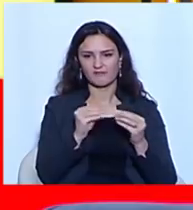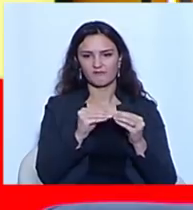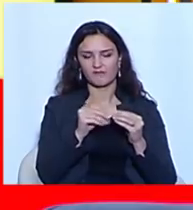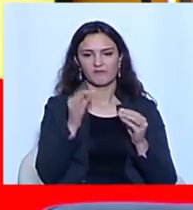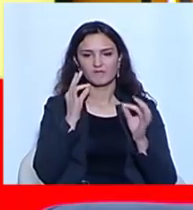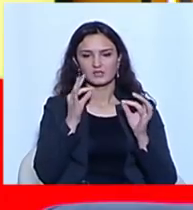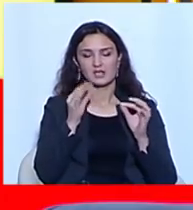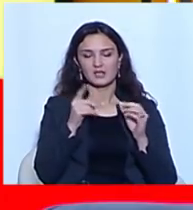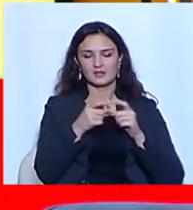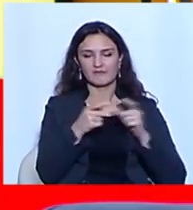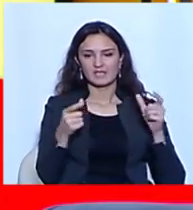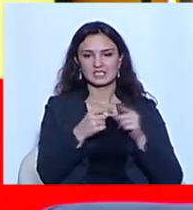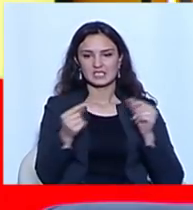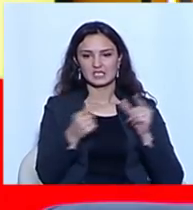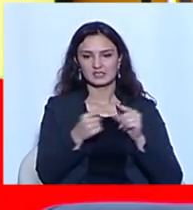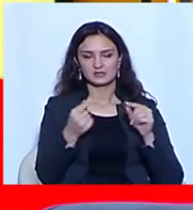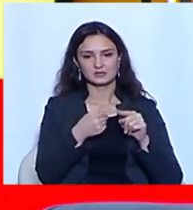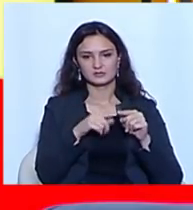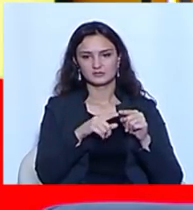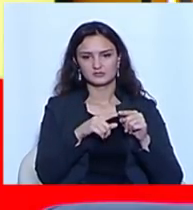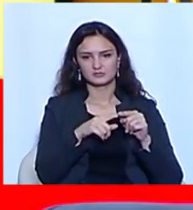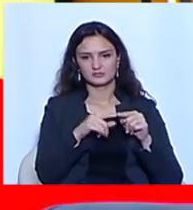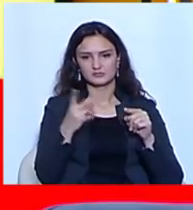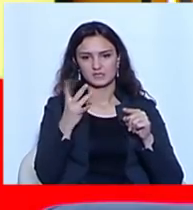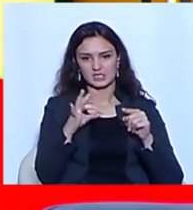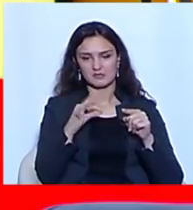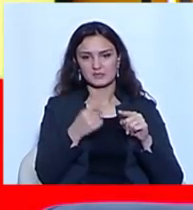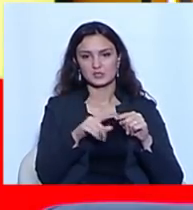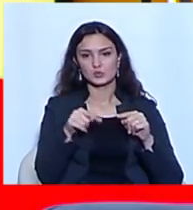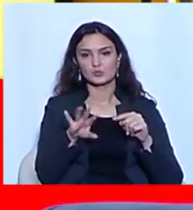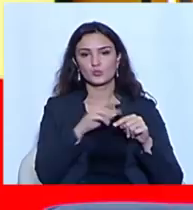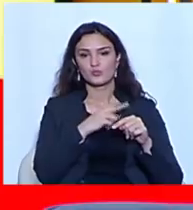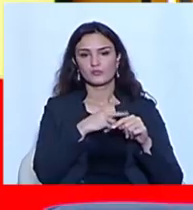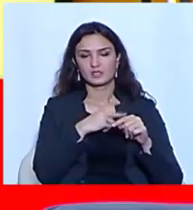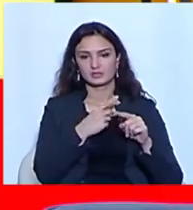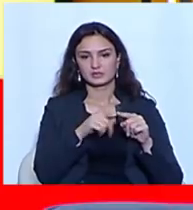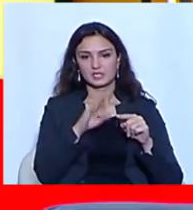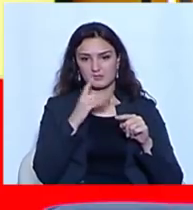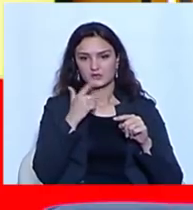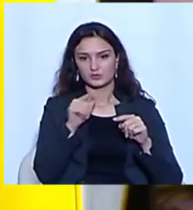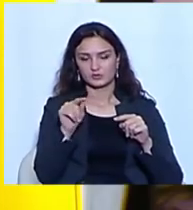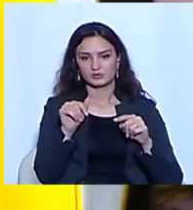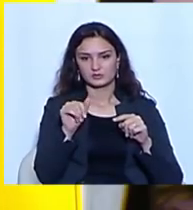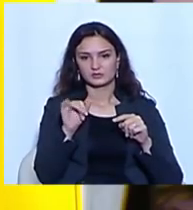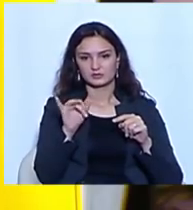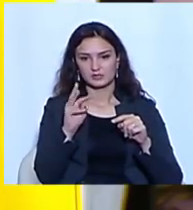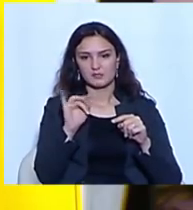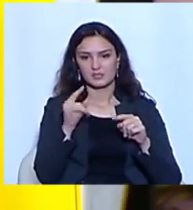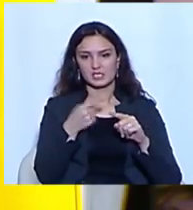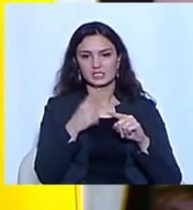ღვეზელის. აი ეს ალტერნატივა, როდესაც არის. მაგრამ ის უფრო უყვარს და აქ არის ქალბატონ თამარ ერთი ძალიან